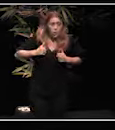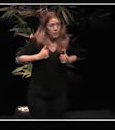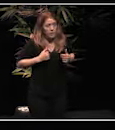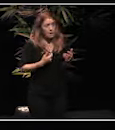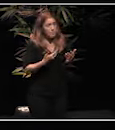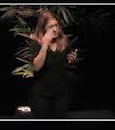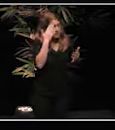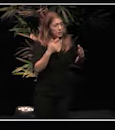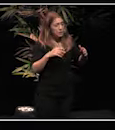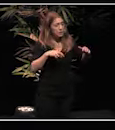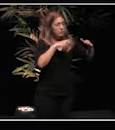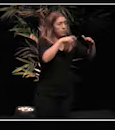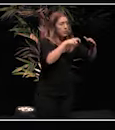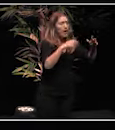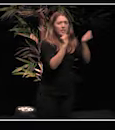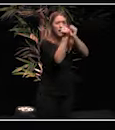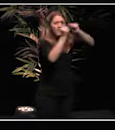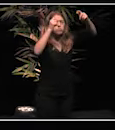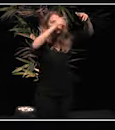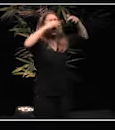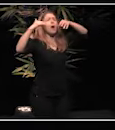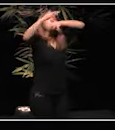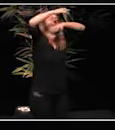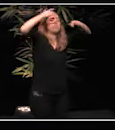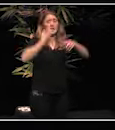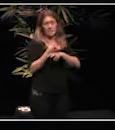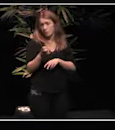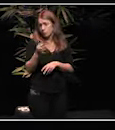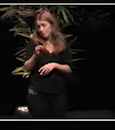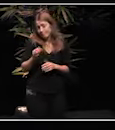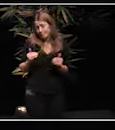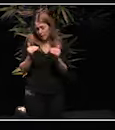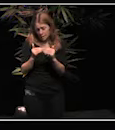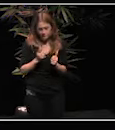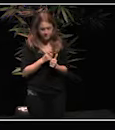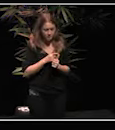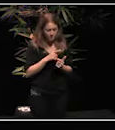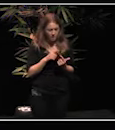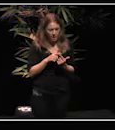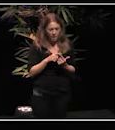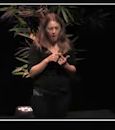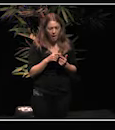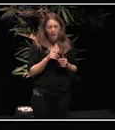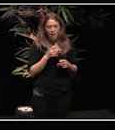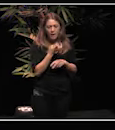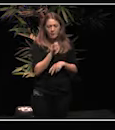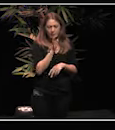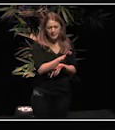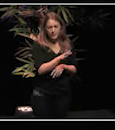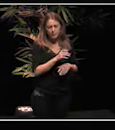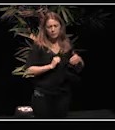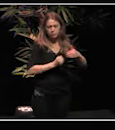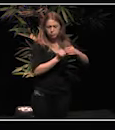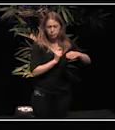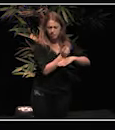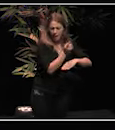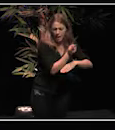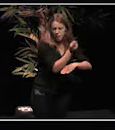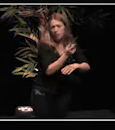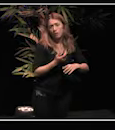pris dans une tempête de neige, le risque est le même. Ensuite, il y a des risques qui sont quand même un petit peu plus spécifiques à l'ultra-trail, c'est... Effectivement, on va